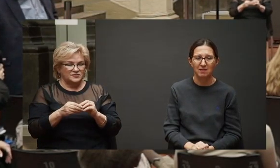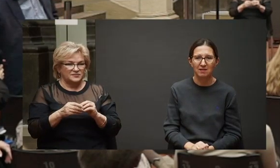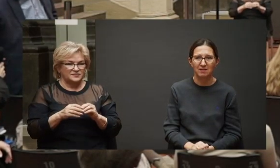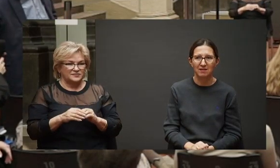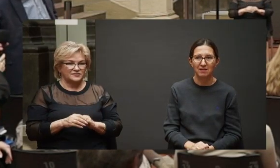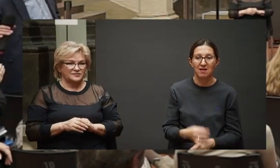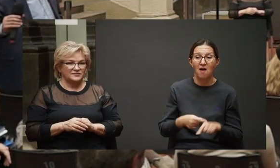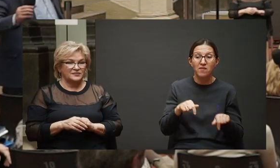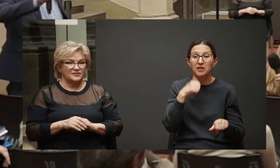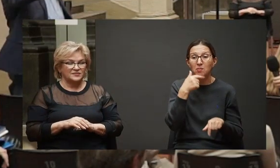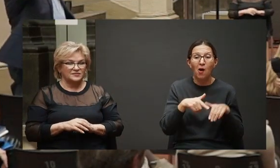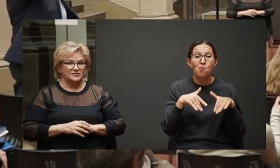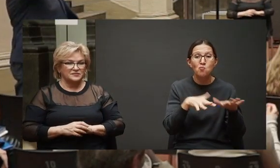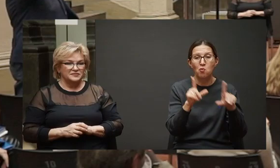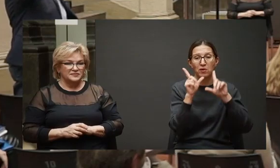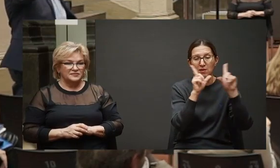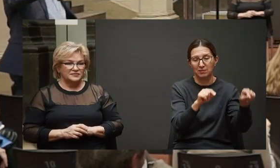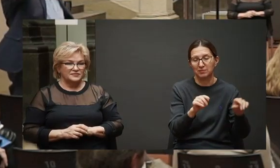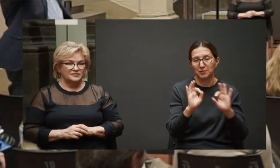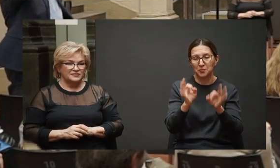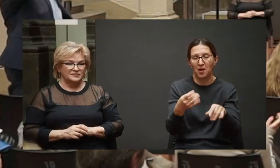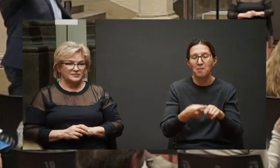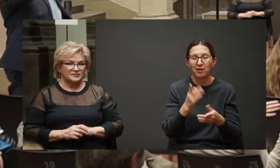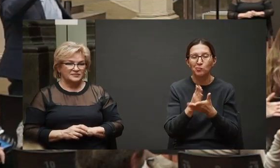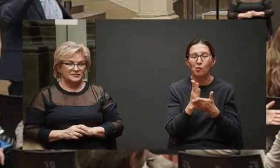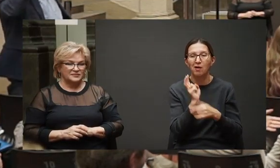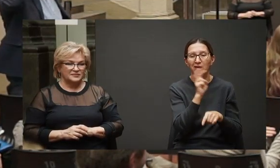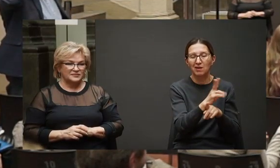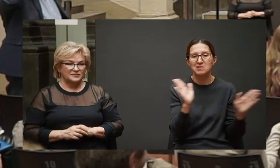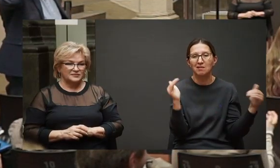пускали, поэтому хоть так.